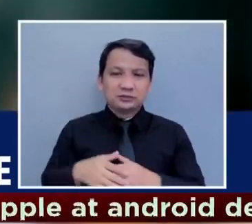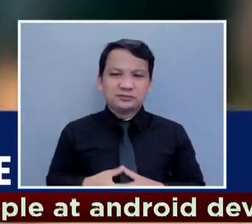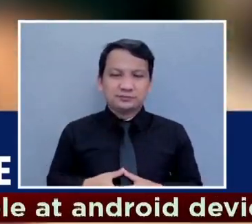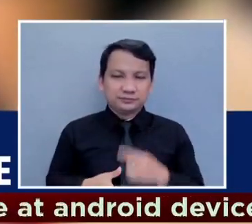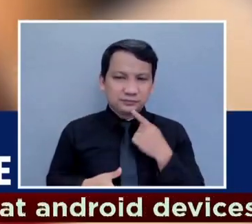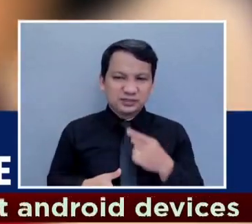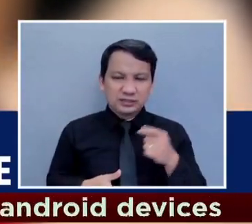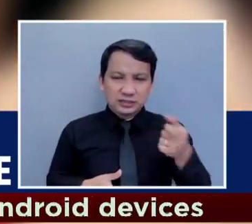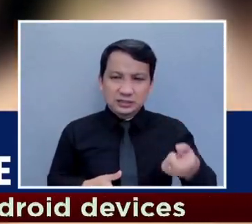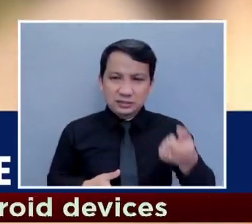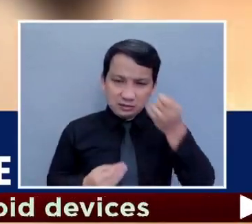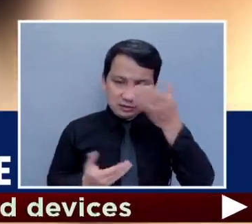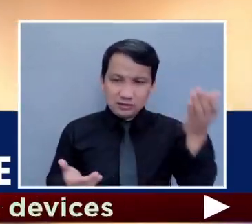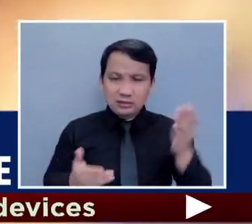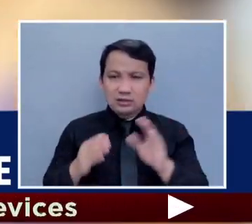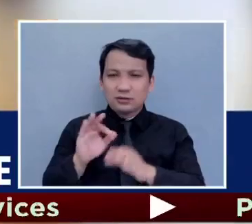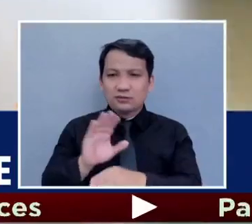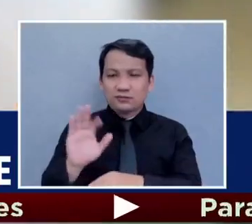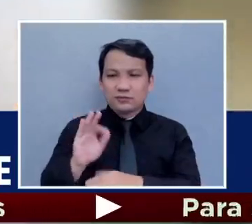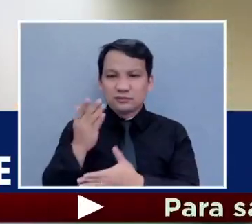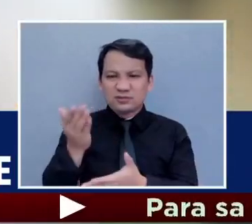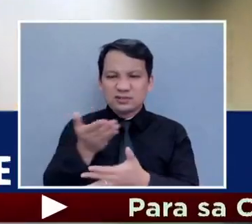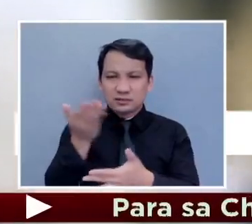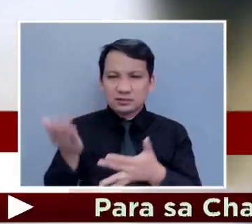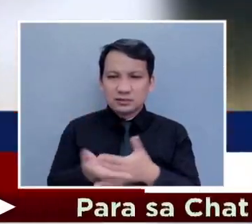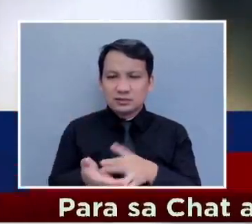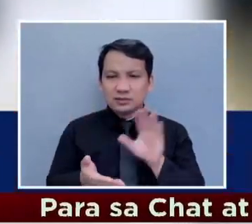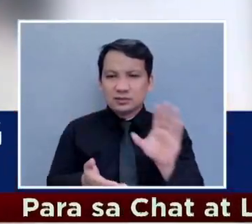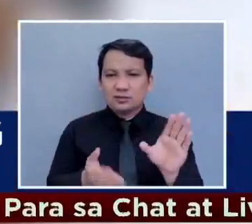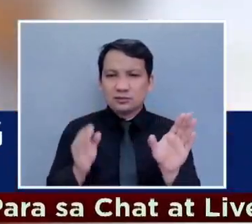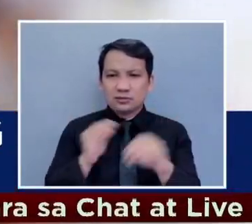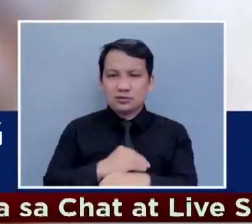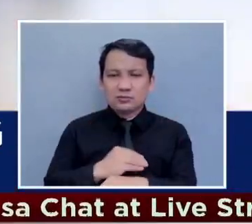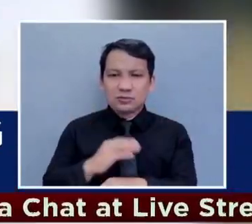kay Guanzon, sa Biyernes, sasampahan niya si Cardema sa Office